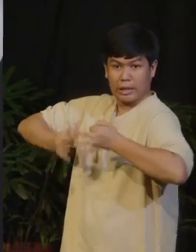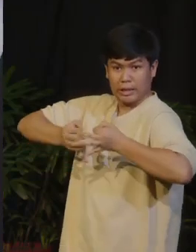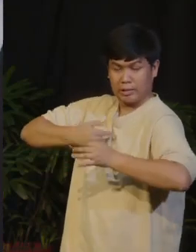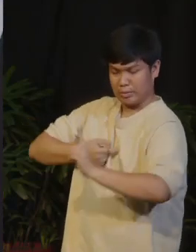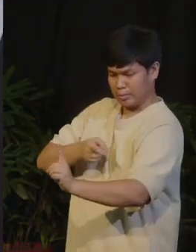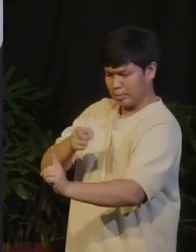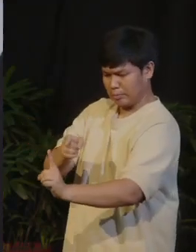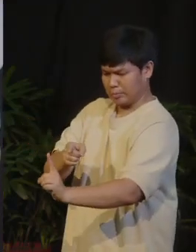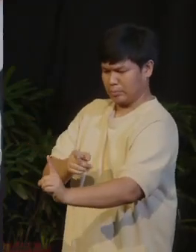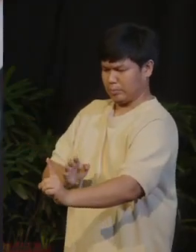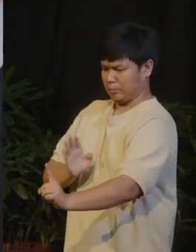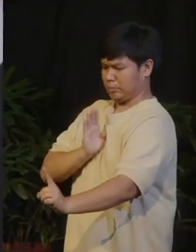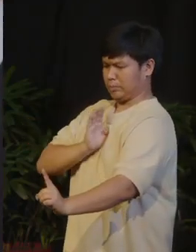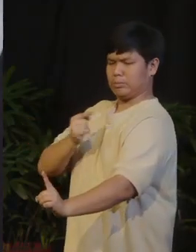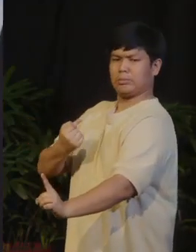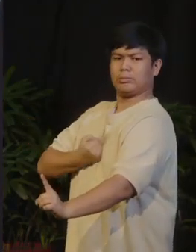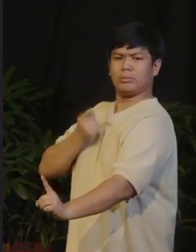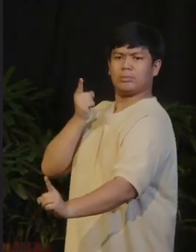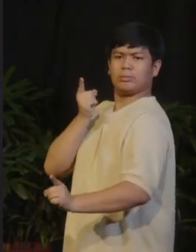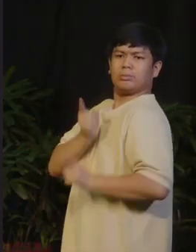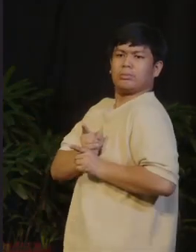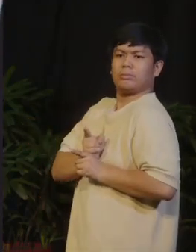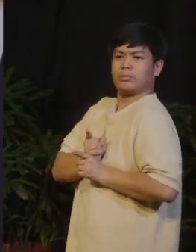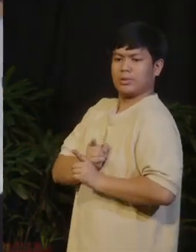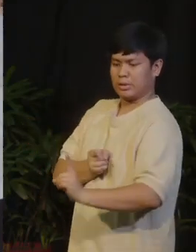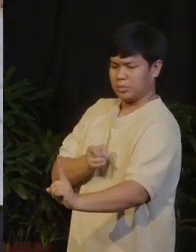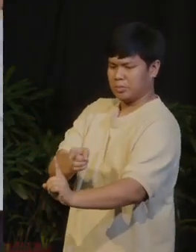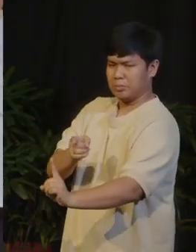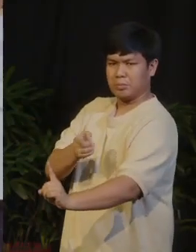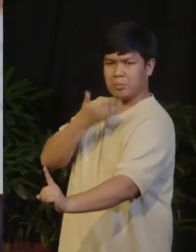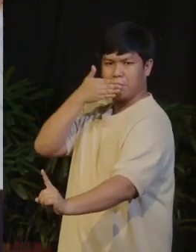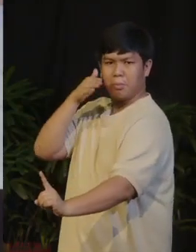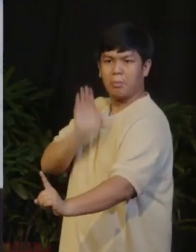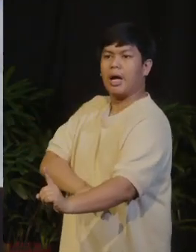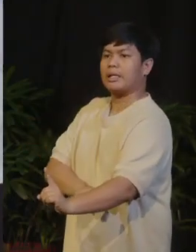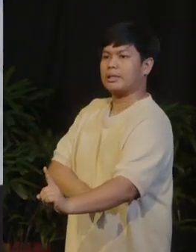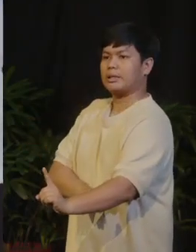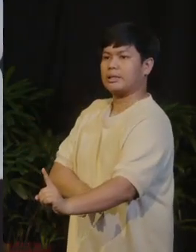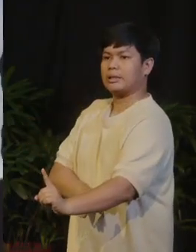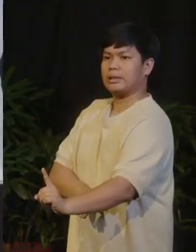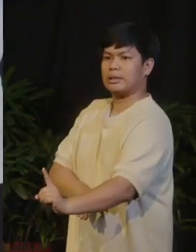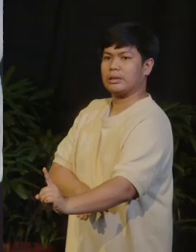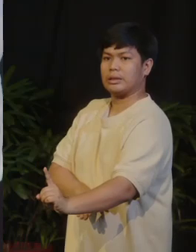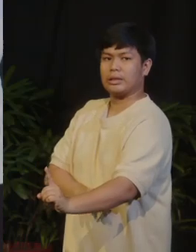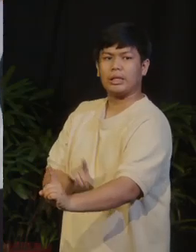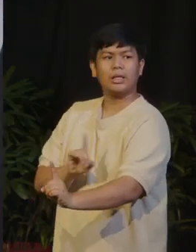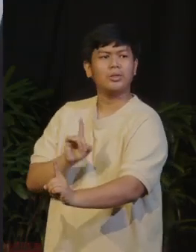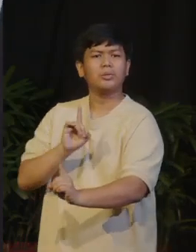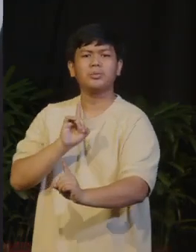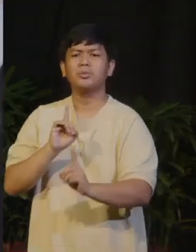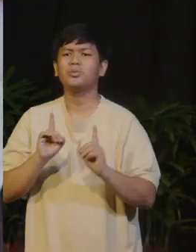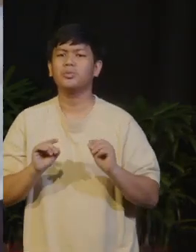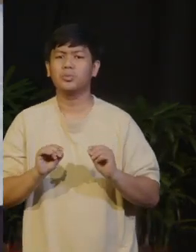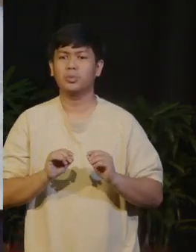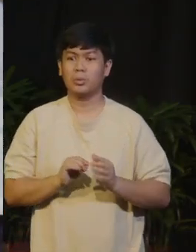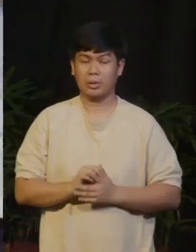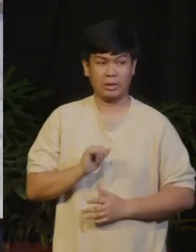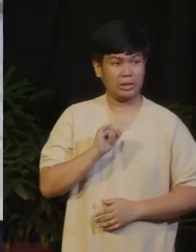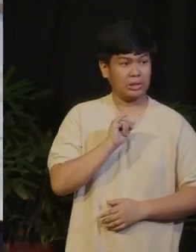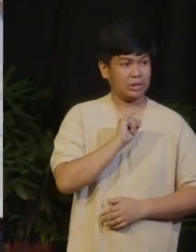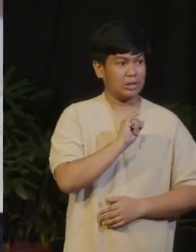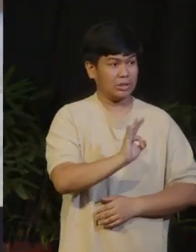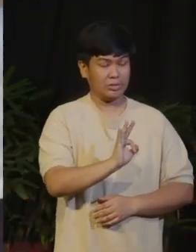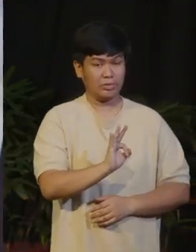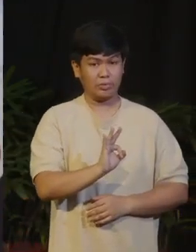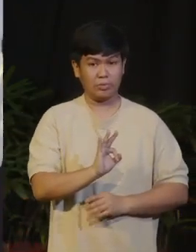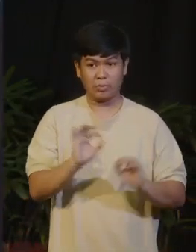judgment na self-righteous. Yung judgment dito yung judgment na tinatawag nila censorious. Yung wala ka namang kakayahan o wala ka